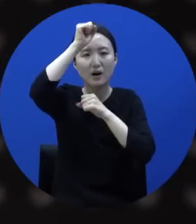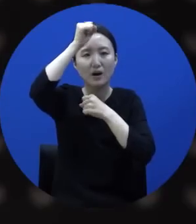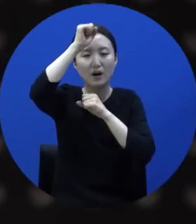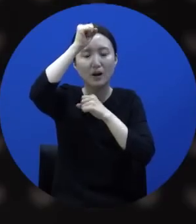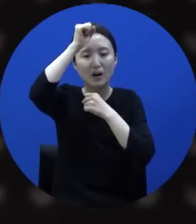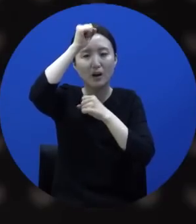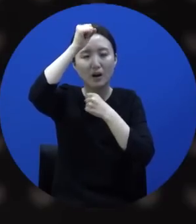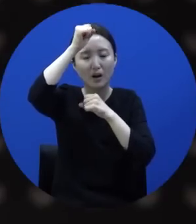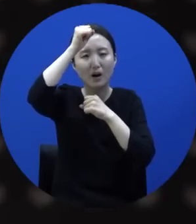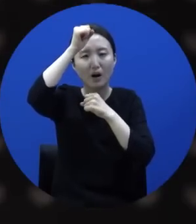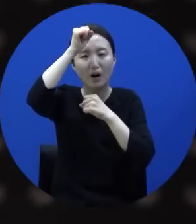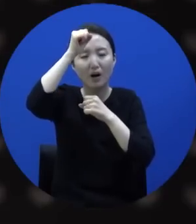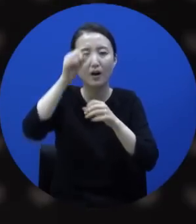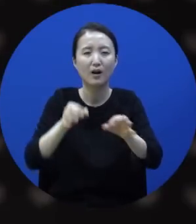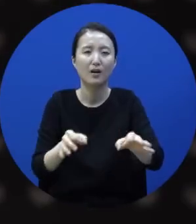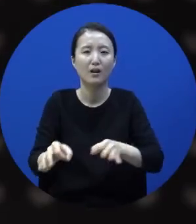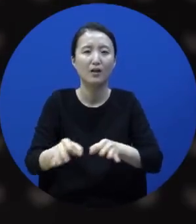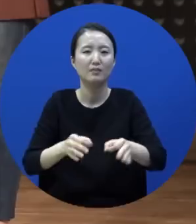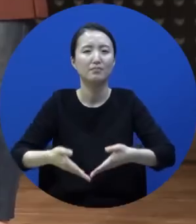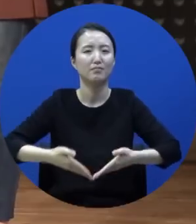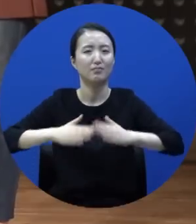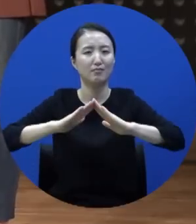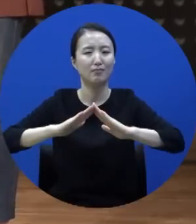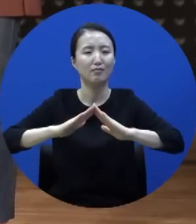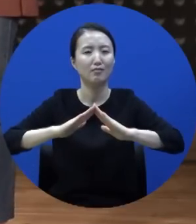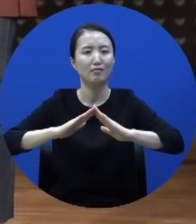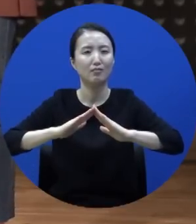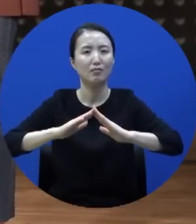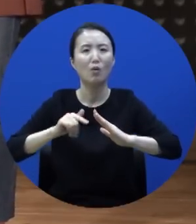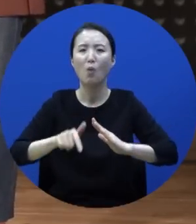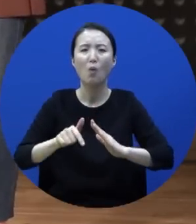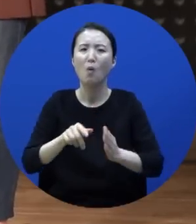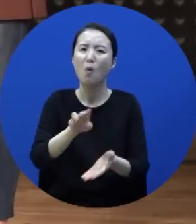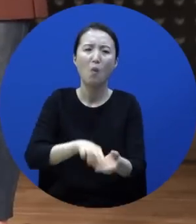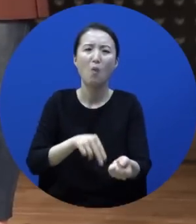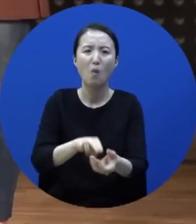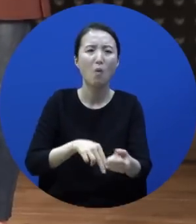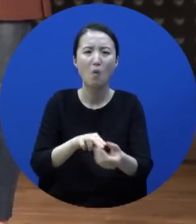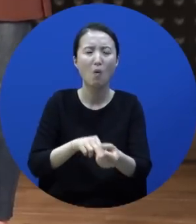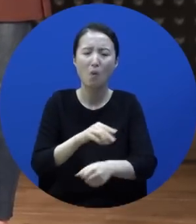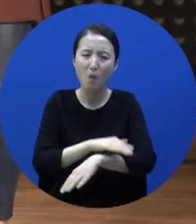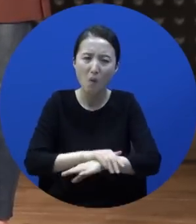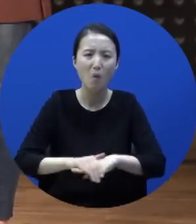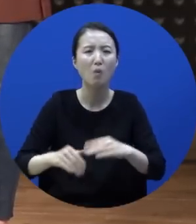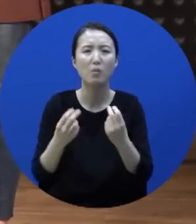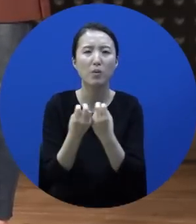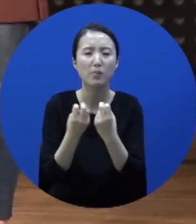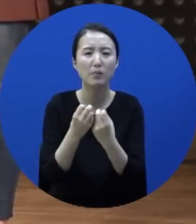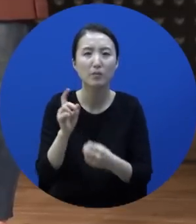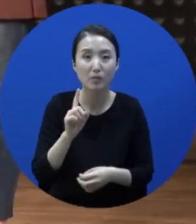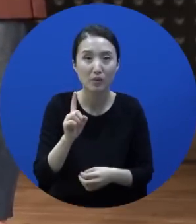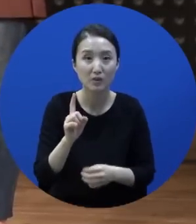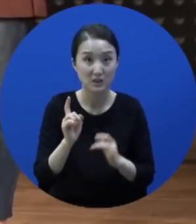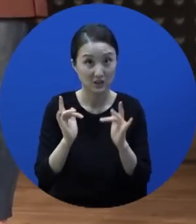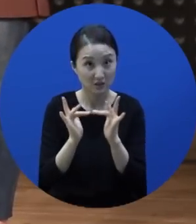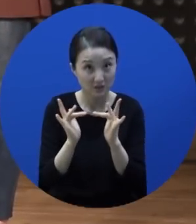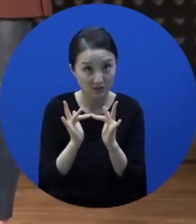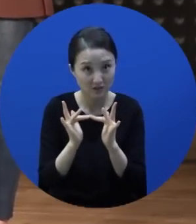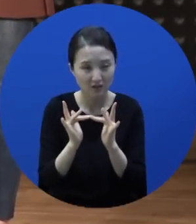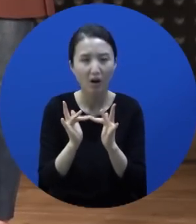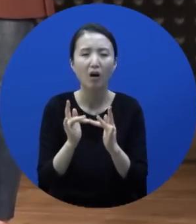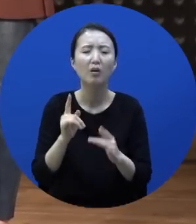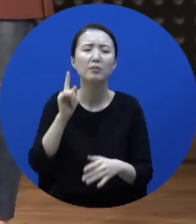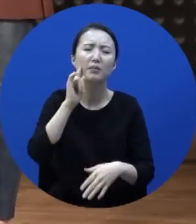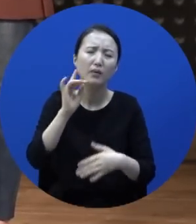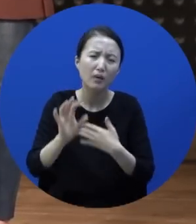네. 인터넷으로? 자, 그럼 퀴즈를 또 복잡하게 된다면 그 당시에는 인터넷이 발달되지 않았어요.